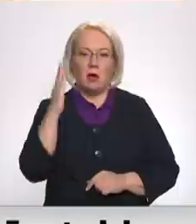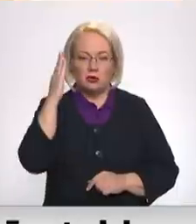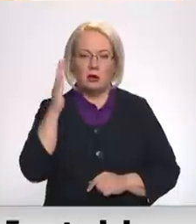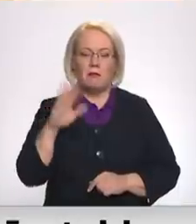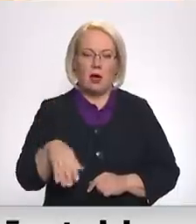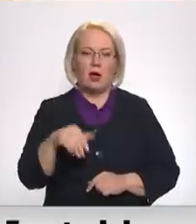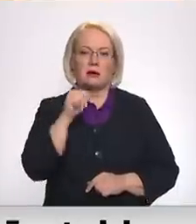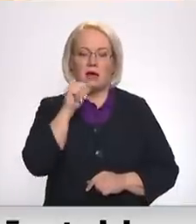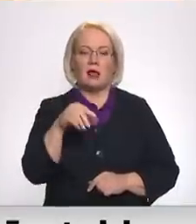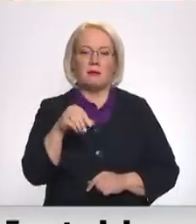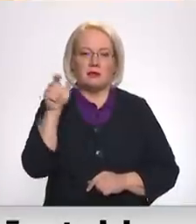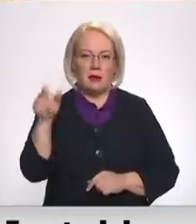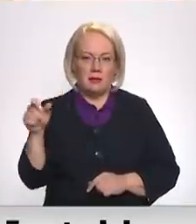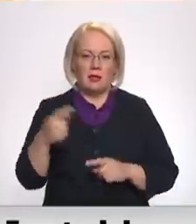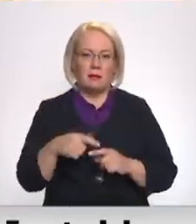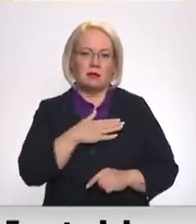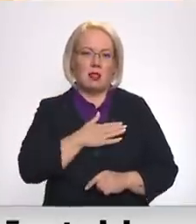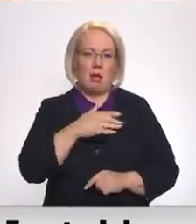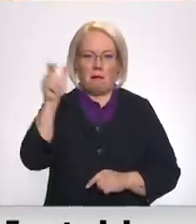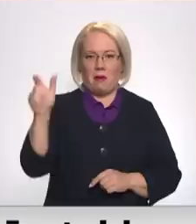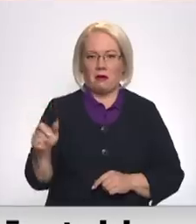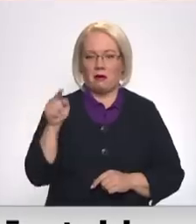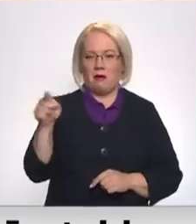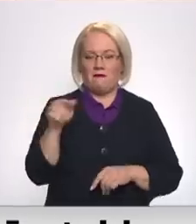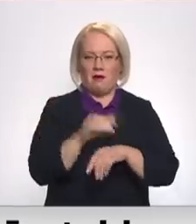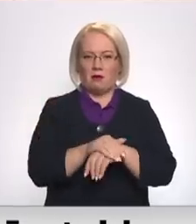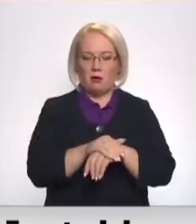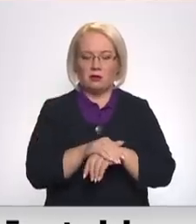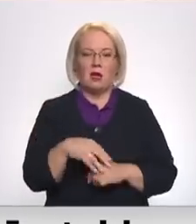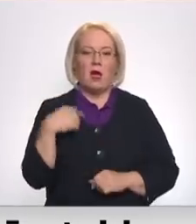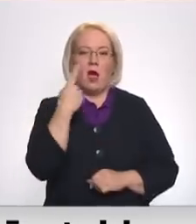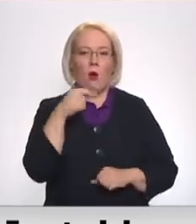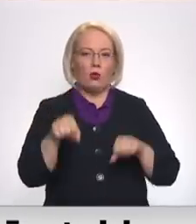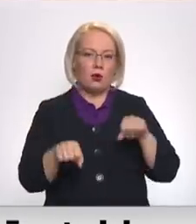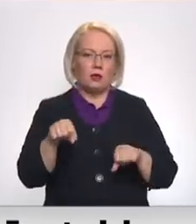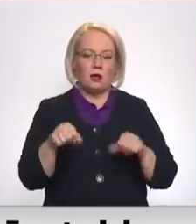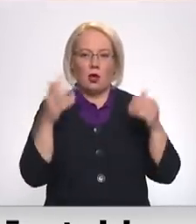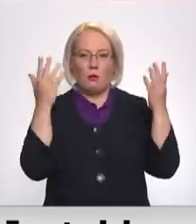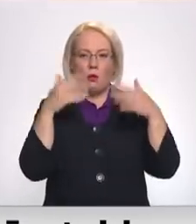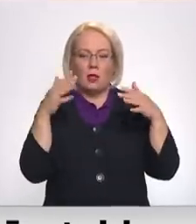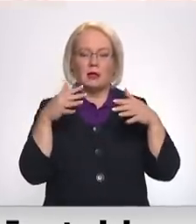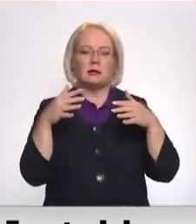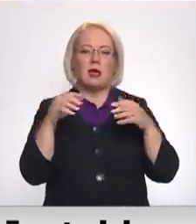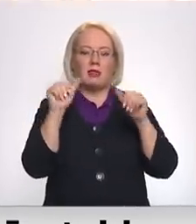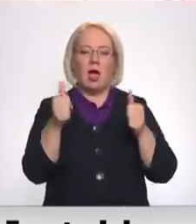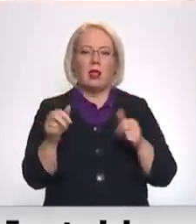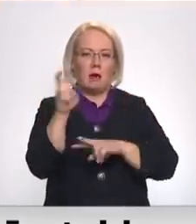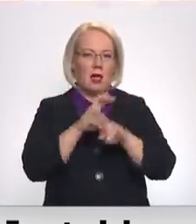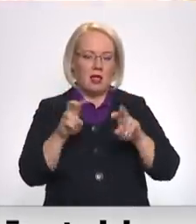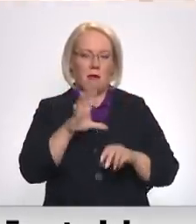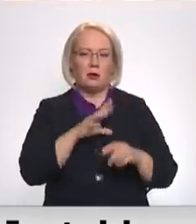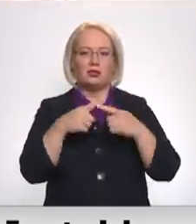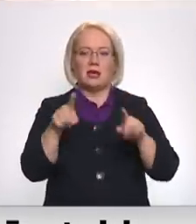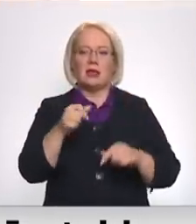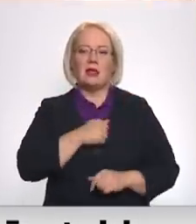zemnieku, tāpēc, ka ir Aivarkunga faktors, kas ir, un tas ir ļoti svarīgi. Autoritatīva politiskā tēla meklējumos bijuši arī